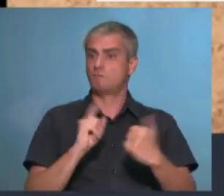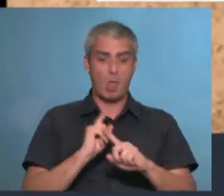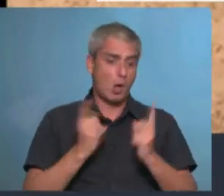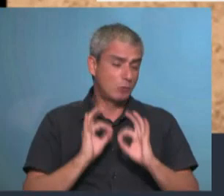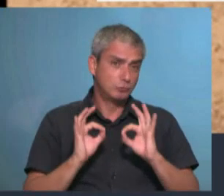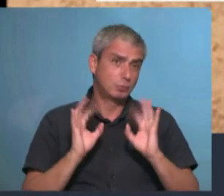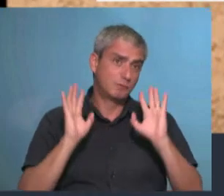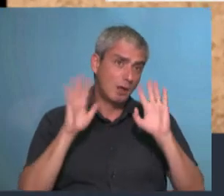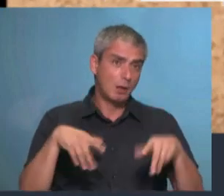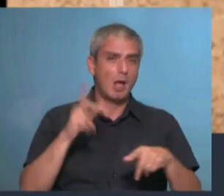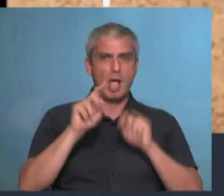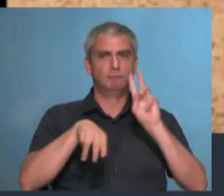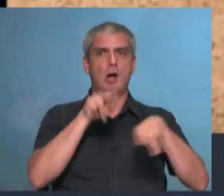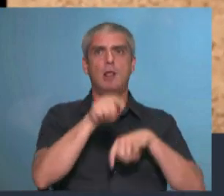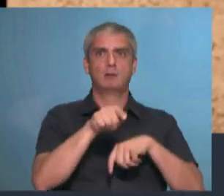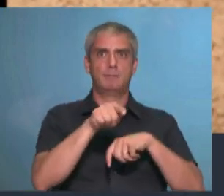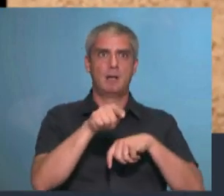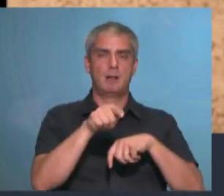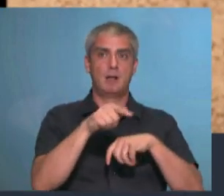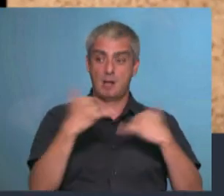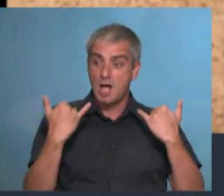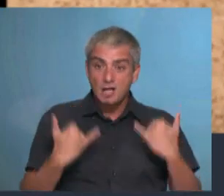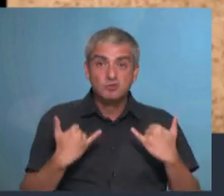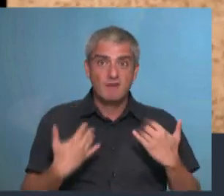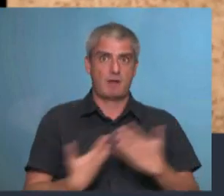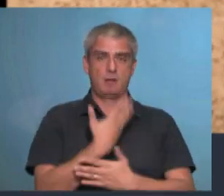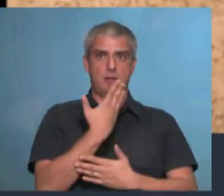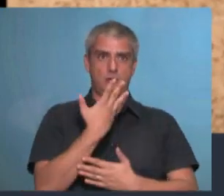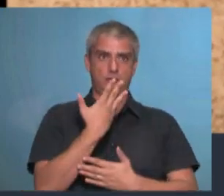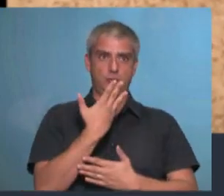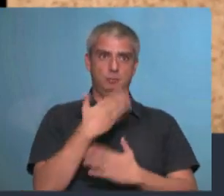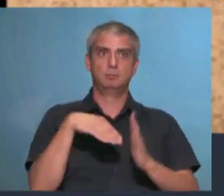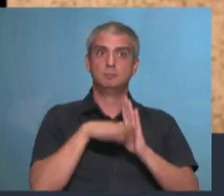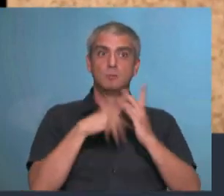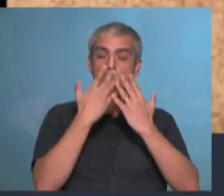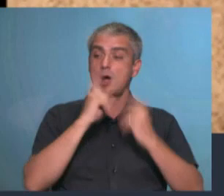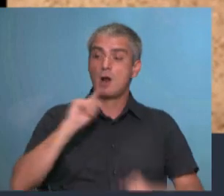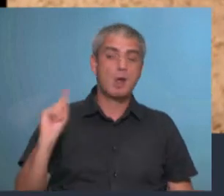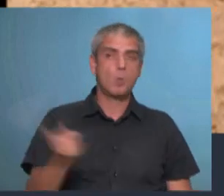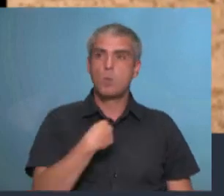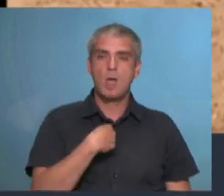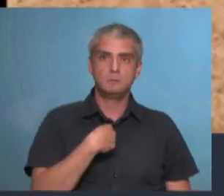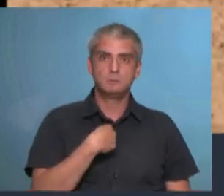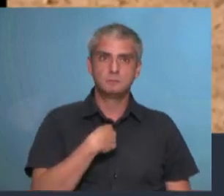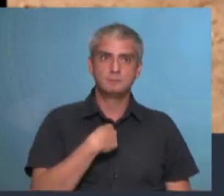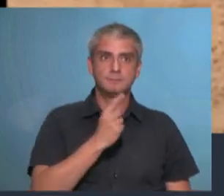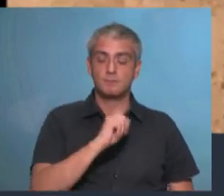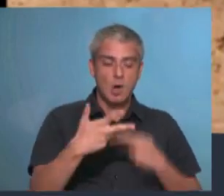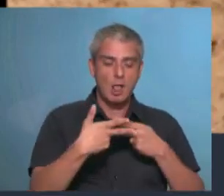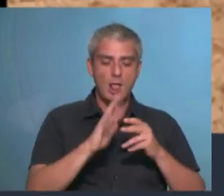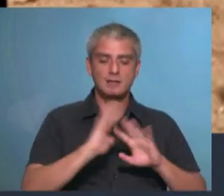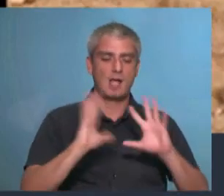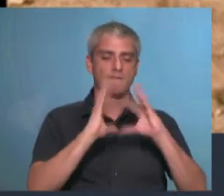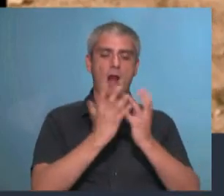אז כבר אפשר לטפל בו. היום ההנחיה המאוד ברורה שצריכה להיות לכולנו זה שלא מתקרבים